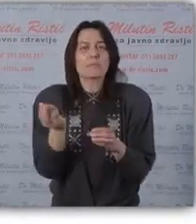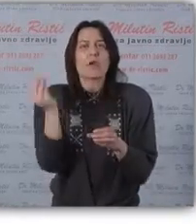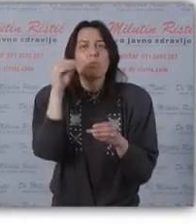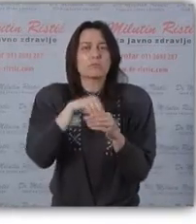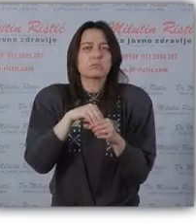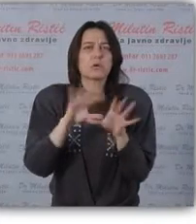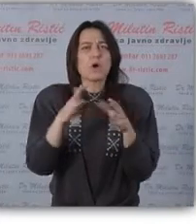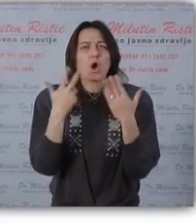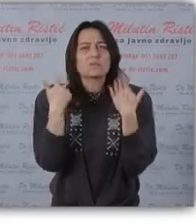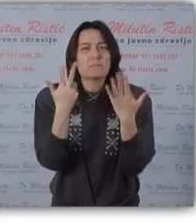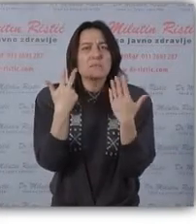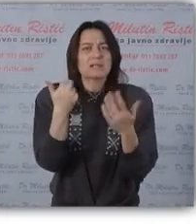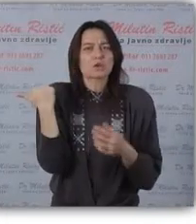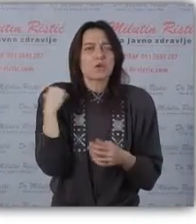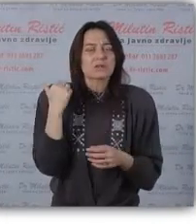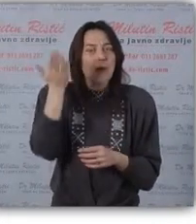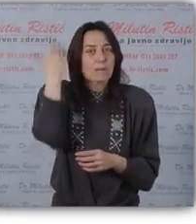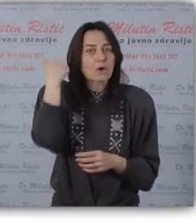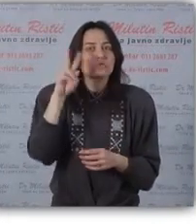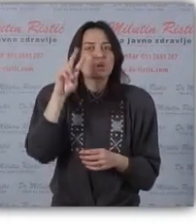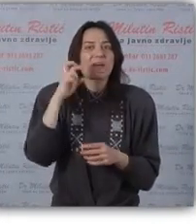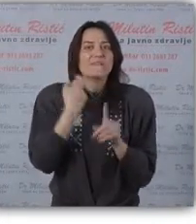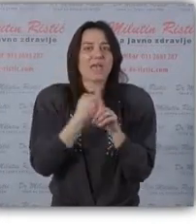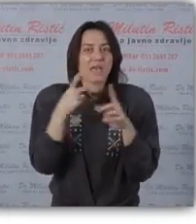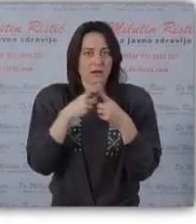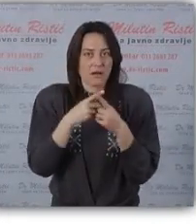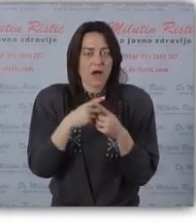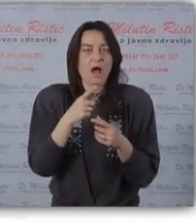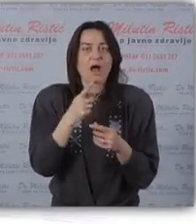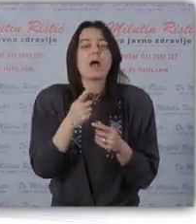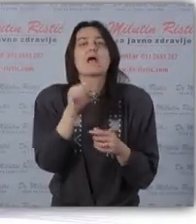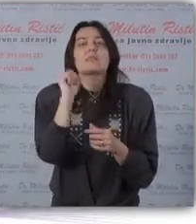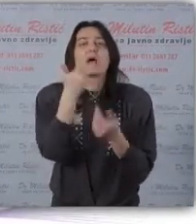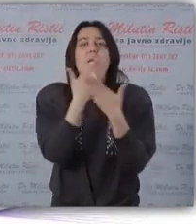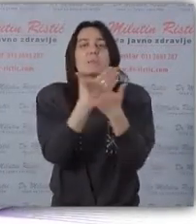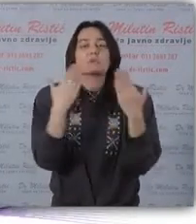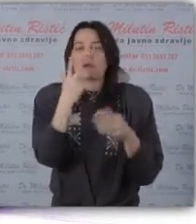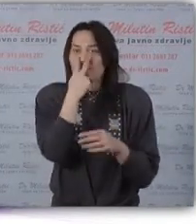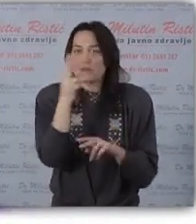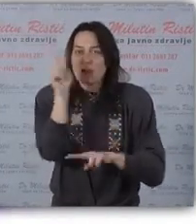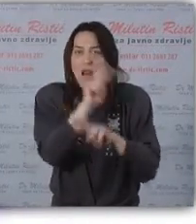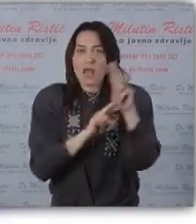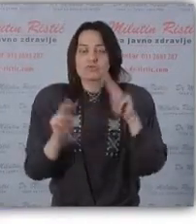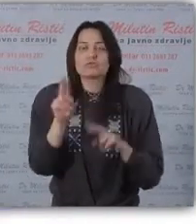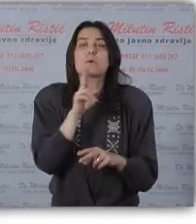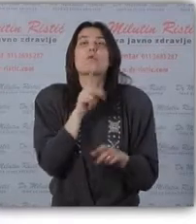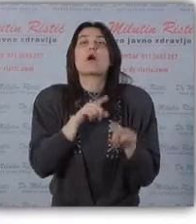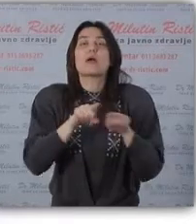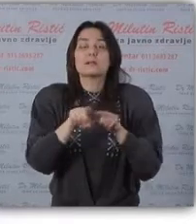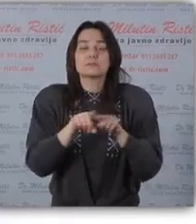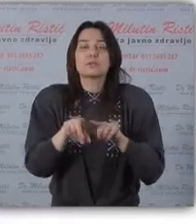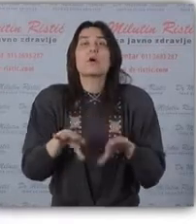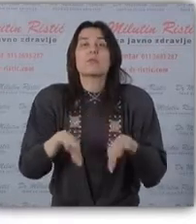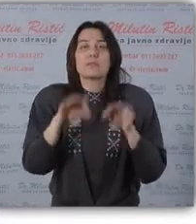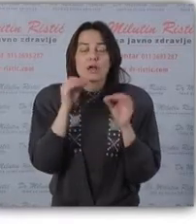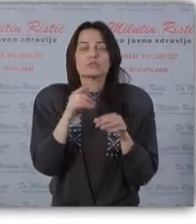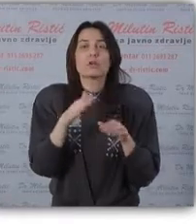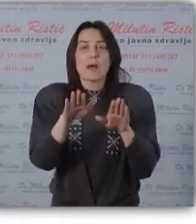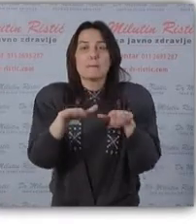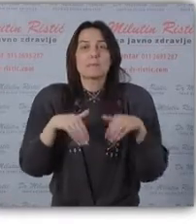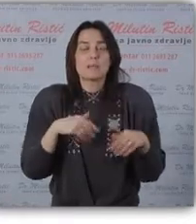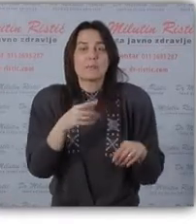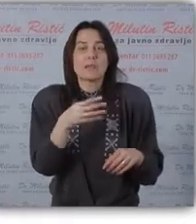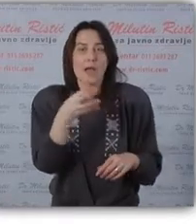takva terapija je uvedena, znači, negde od 80. godina prošlog veka i na kraju najsavremeniji vid lečenja u kojima je takođe